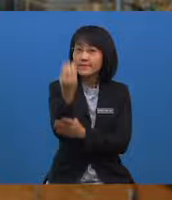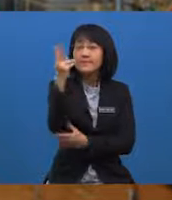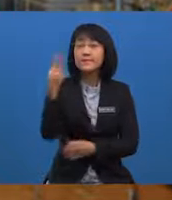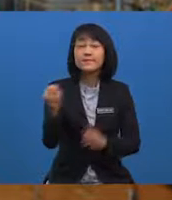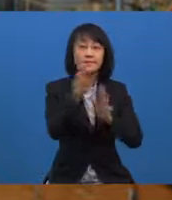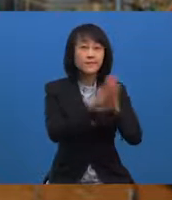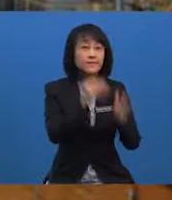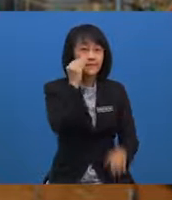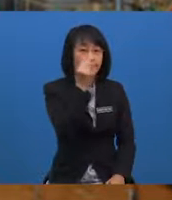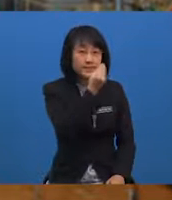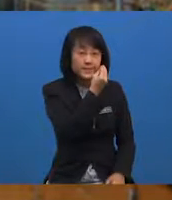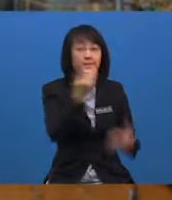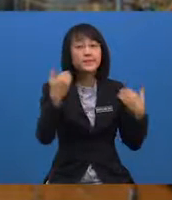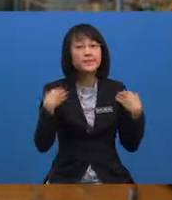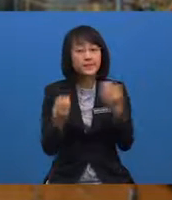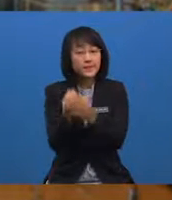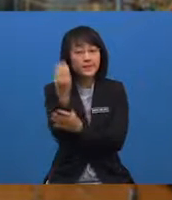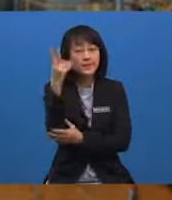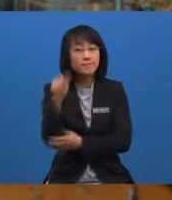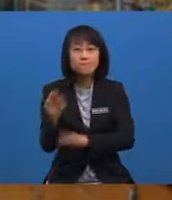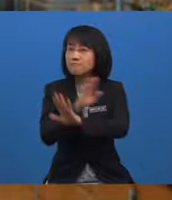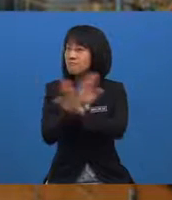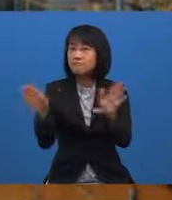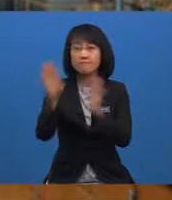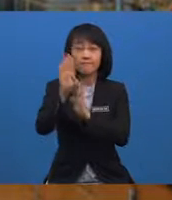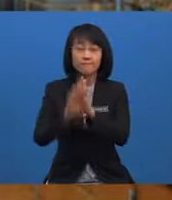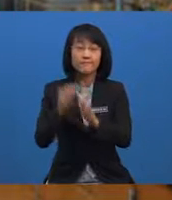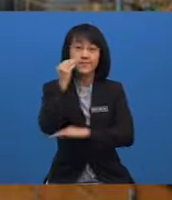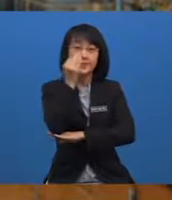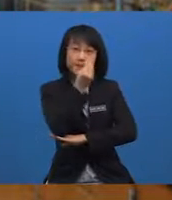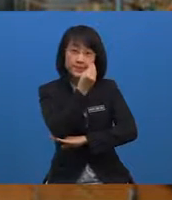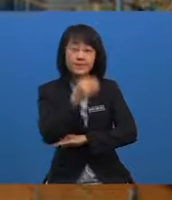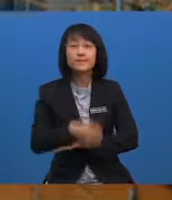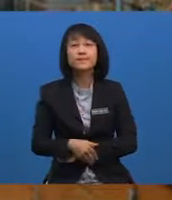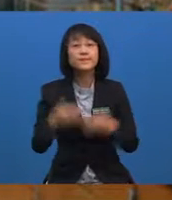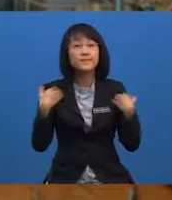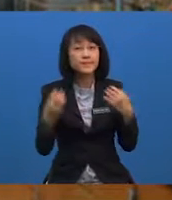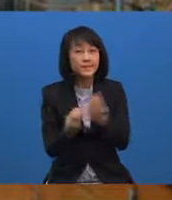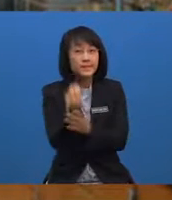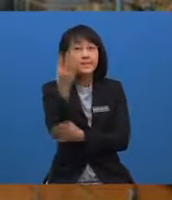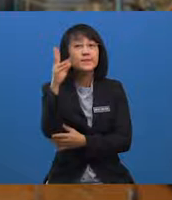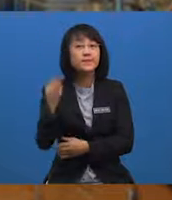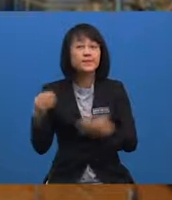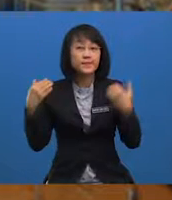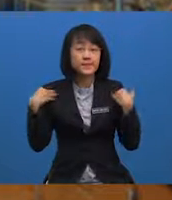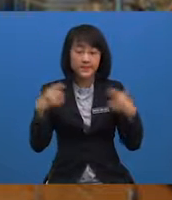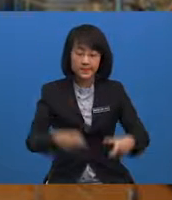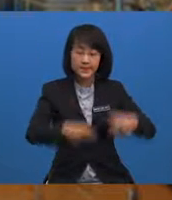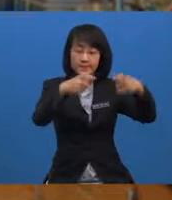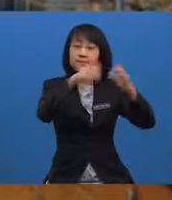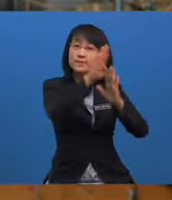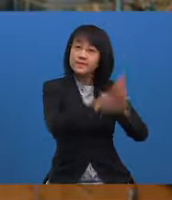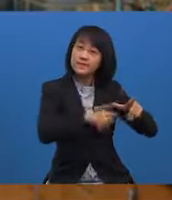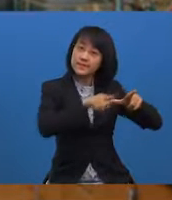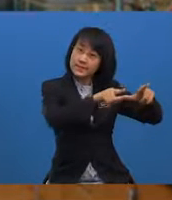tumbuhan berbunga dan ada tumbuhan tidak berbunga. ada tumbuhan yang mempunyai batang berkayu